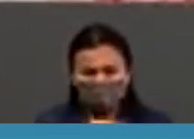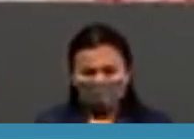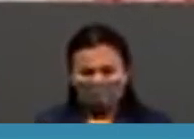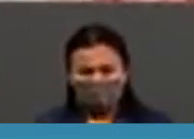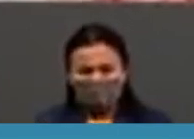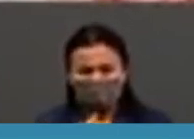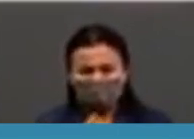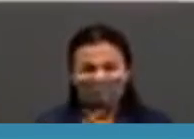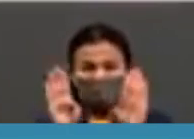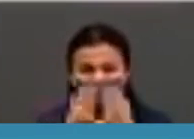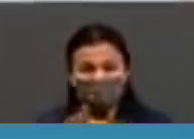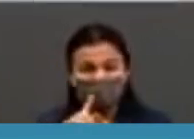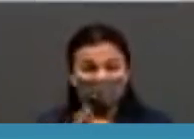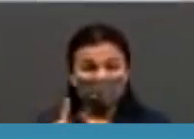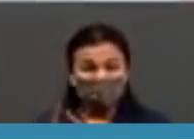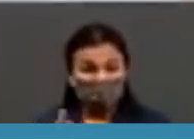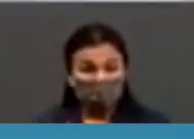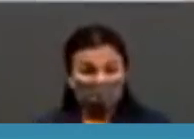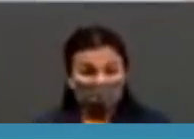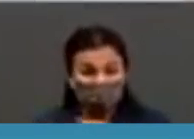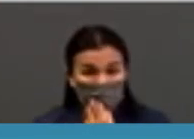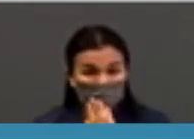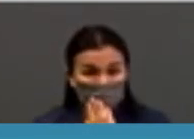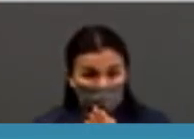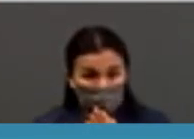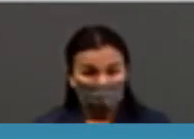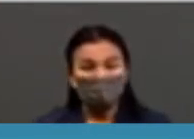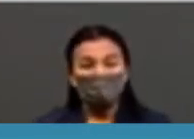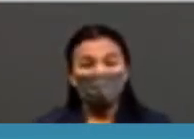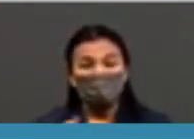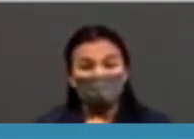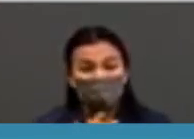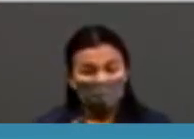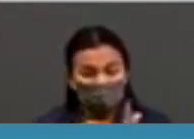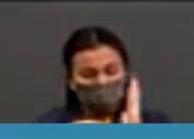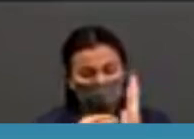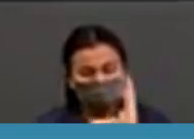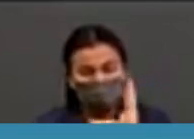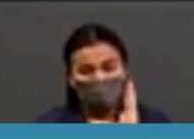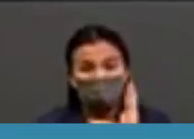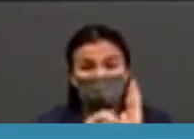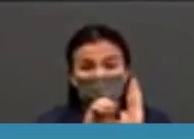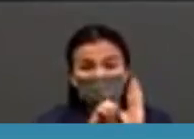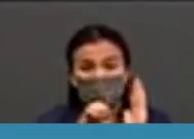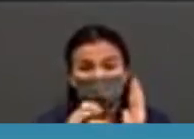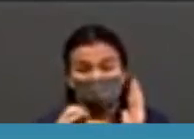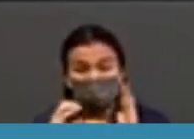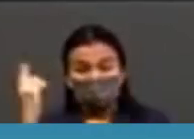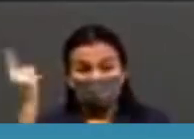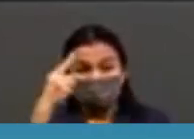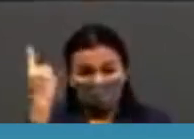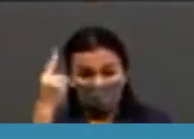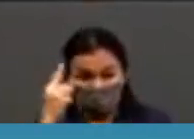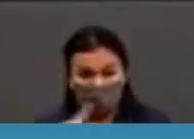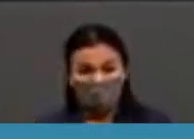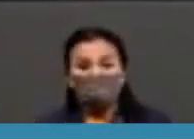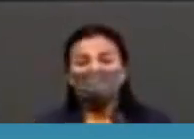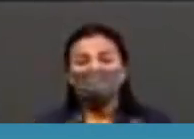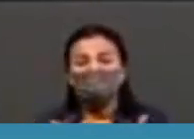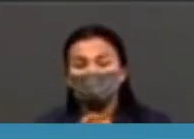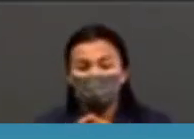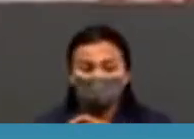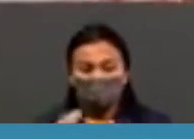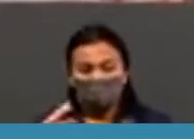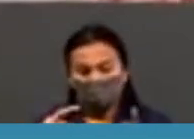ตรียมจะลงทุนในไทยโดยปี2566ปีเดียวจะลงทุนในไทยสูงถึง 300,000 ล้านบาทในสาขาอุตสาหกรรมเป้